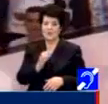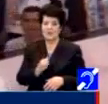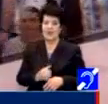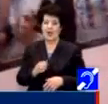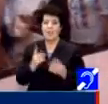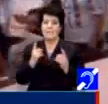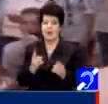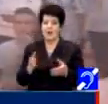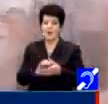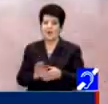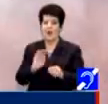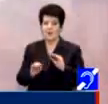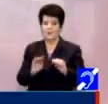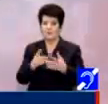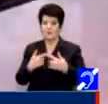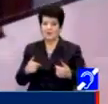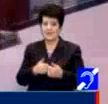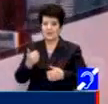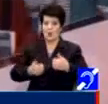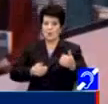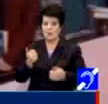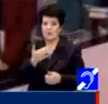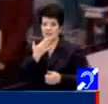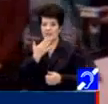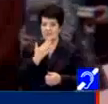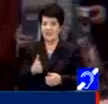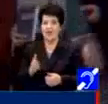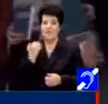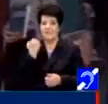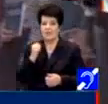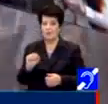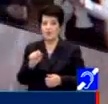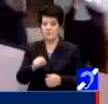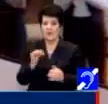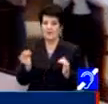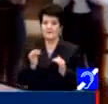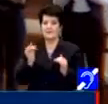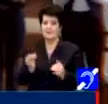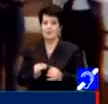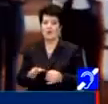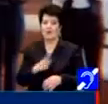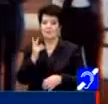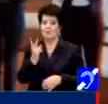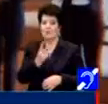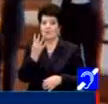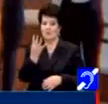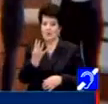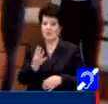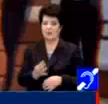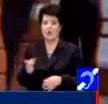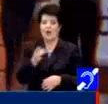Daniela Vacarciuc a elaborat și organizat concursul național Victorie prin istorie, desfășurat în 24 de